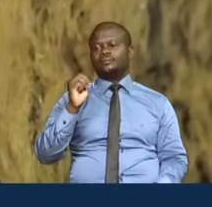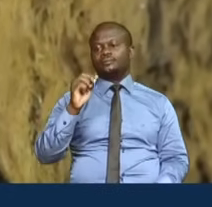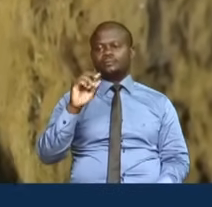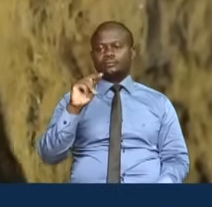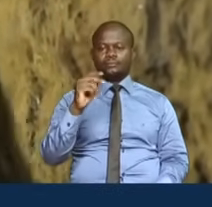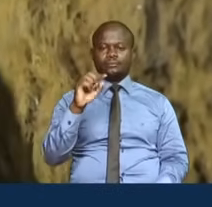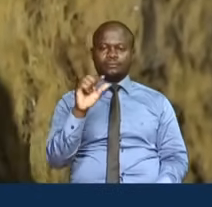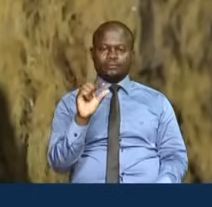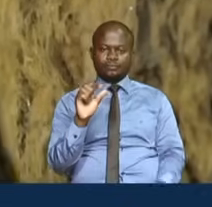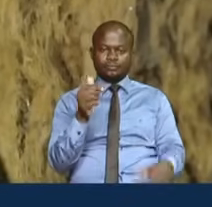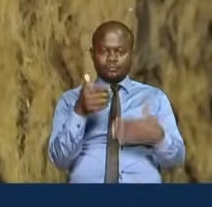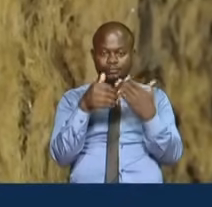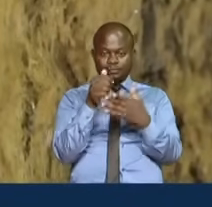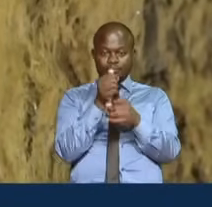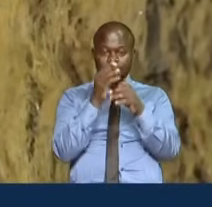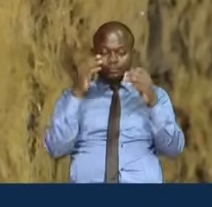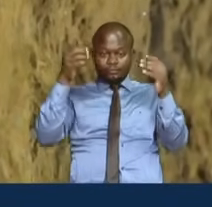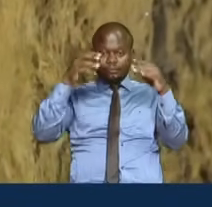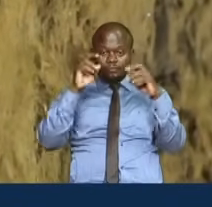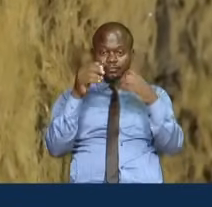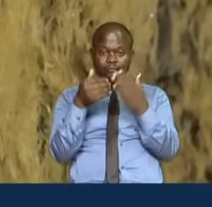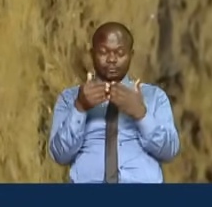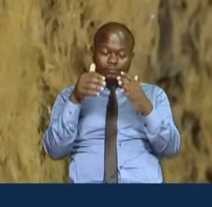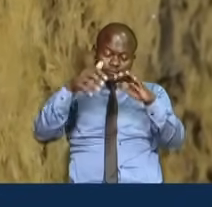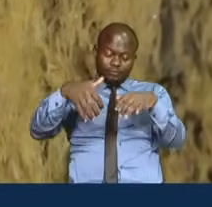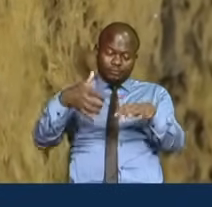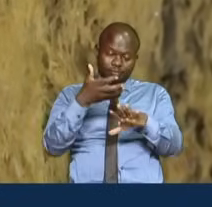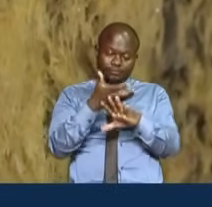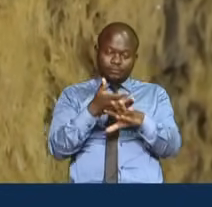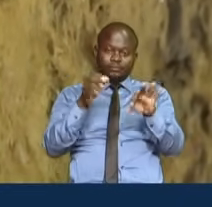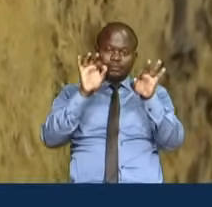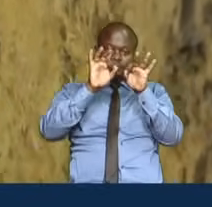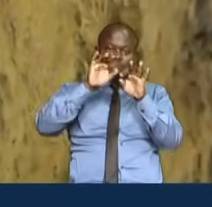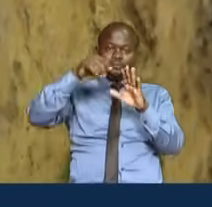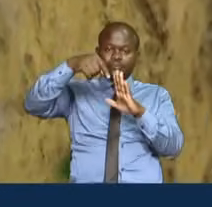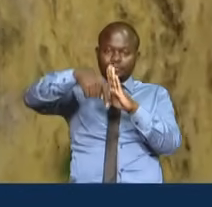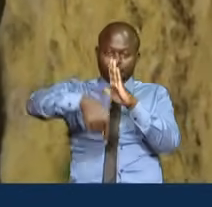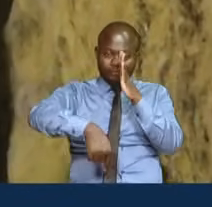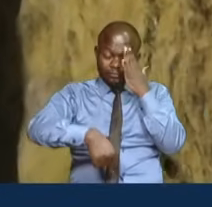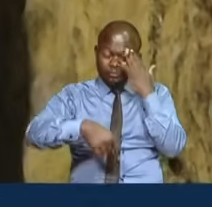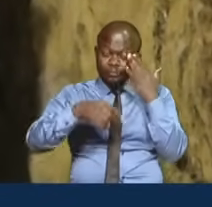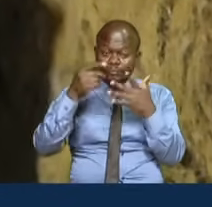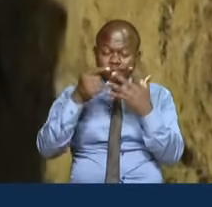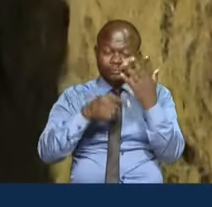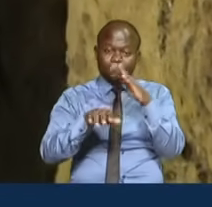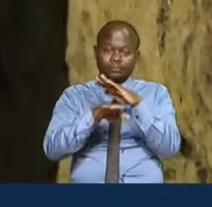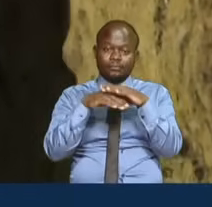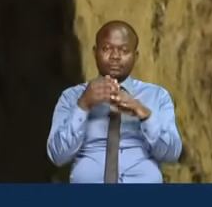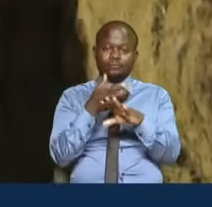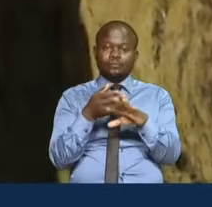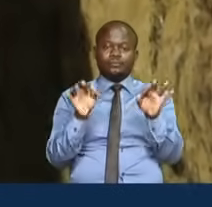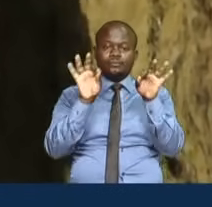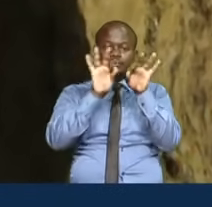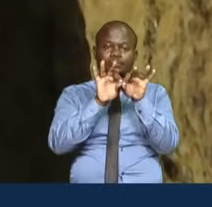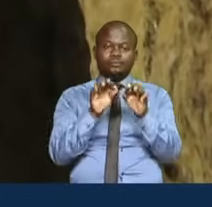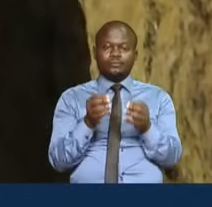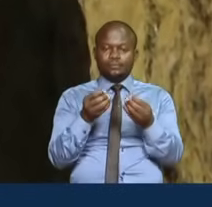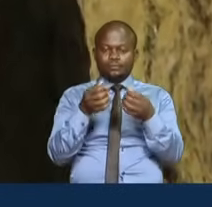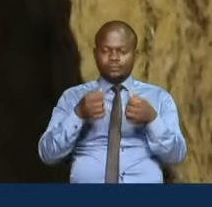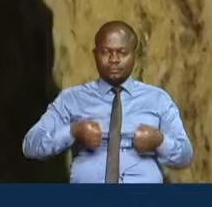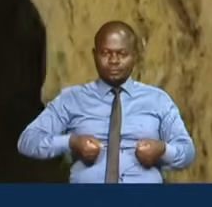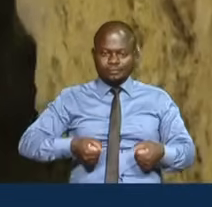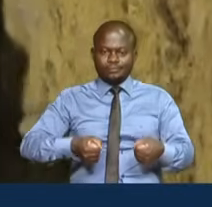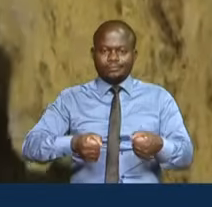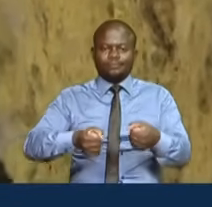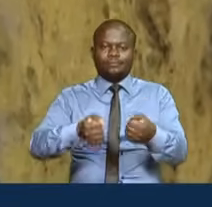ahangaha abakozi biragaragara ko barimo gucukura aho bafite ibyibanze birimo amabuye y'agaciro bashyira ku ngorofani